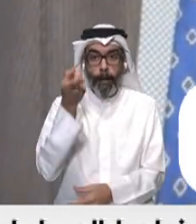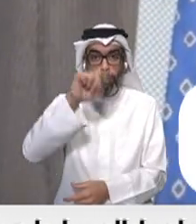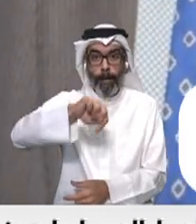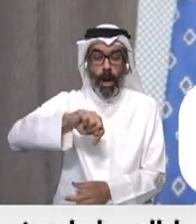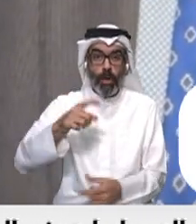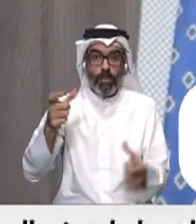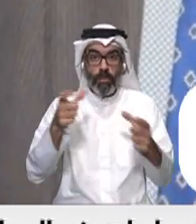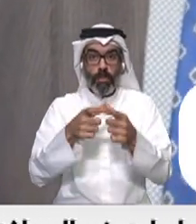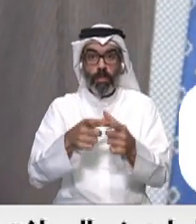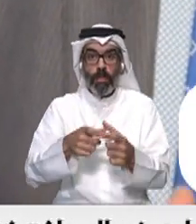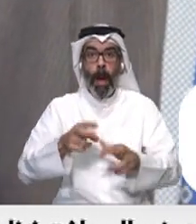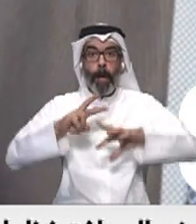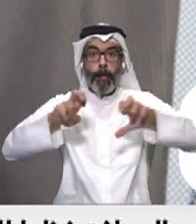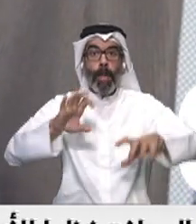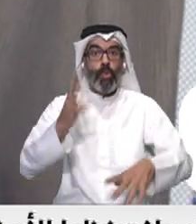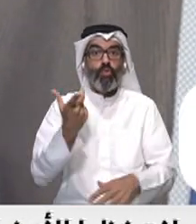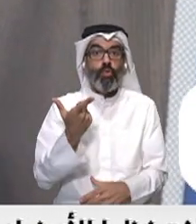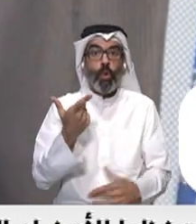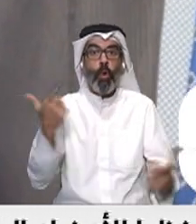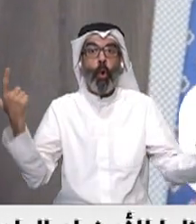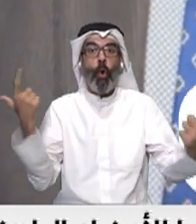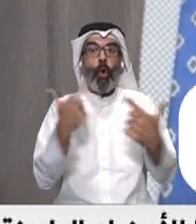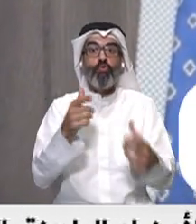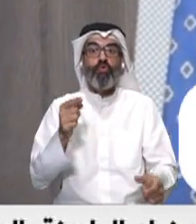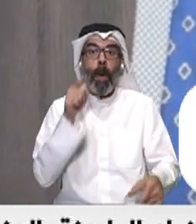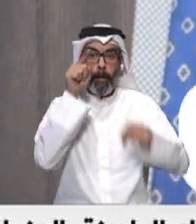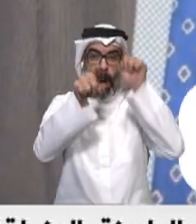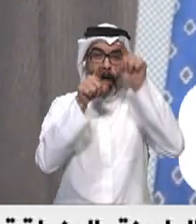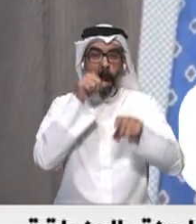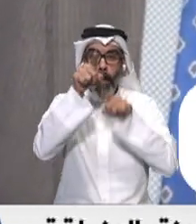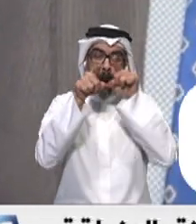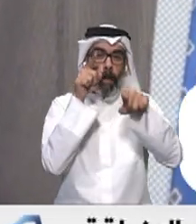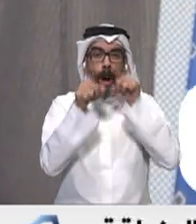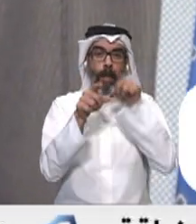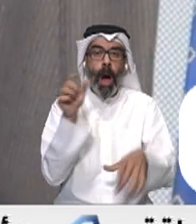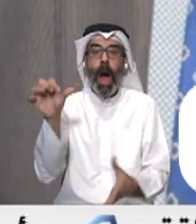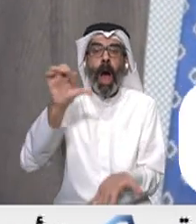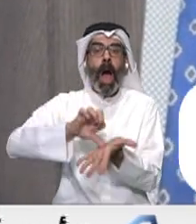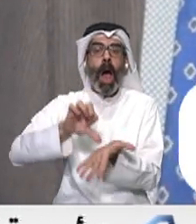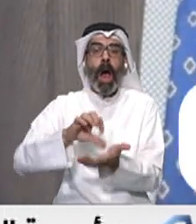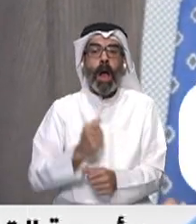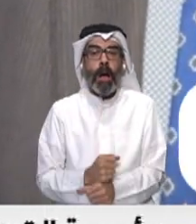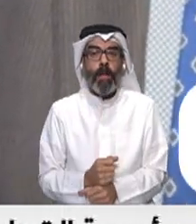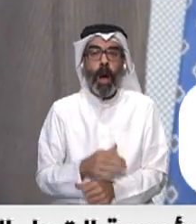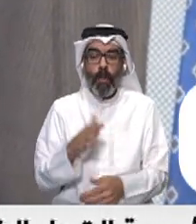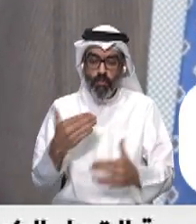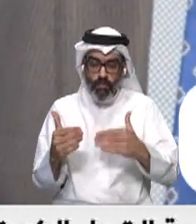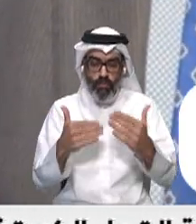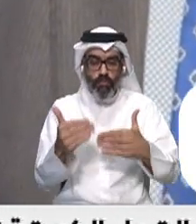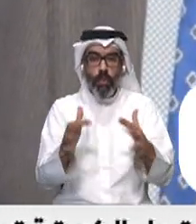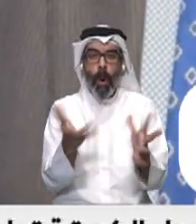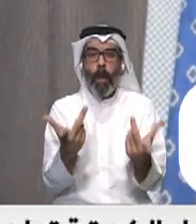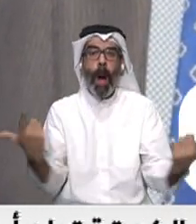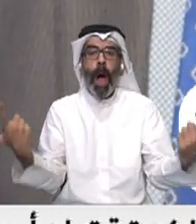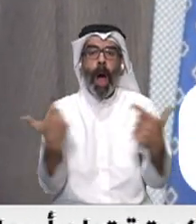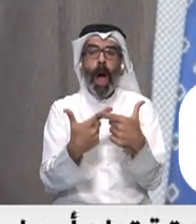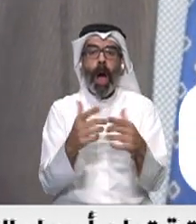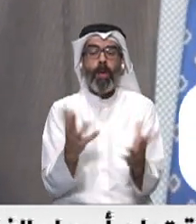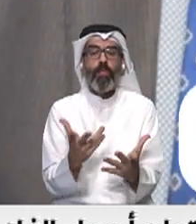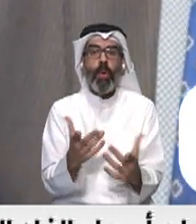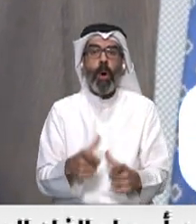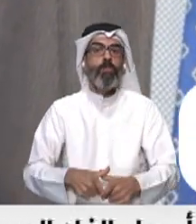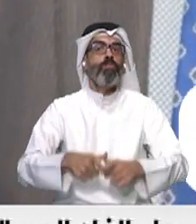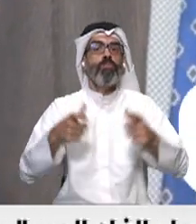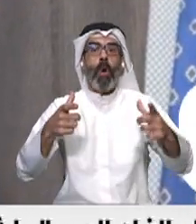لبحث الهجوم الايراني وتاثيراته على منطقه الشرق الاوسط وتداعيات الحرب معتبرين ان ما يحدث قد يدور